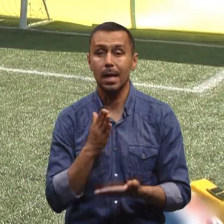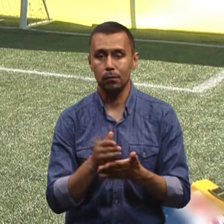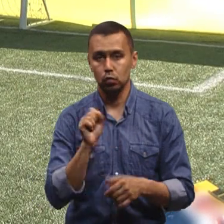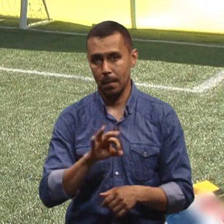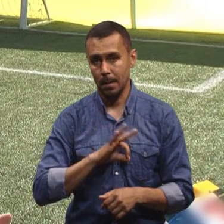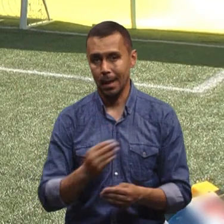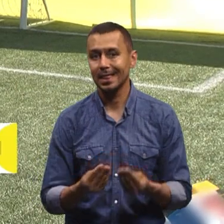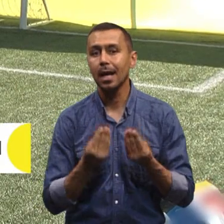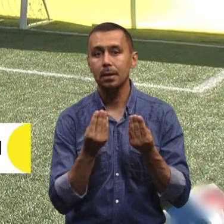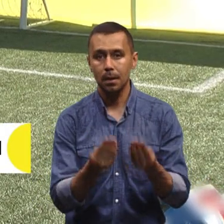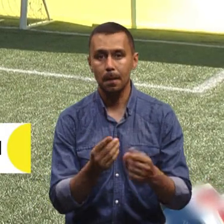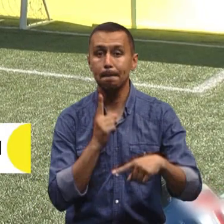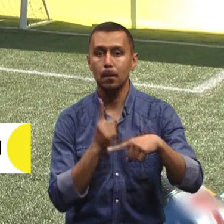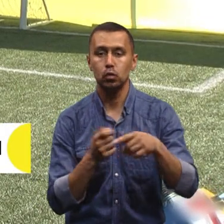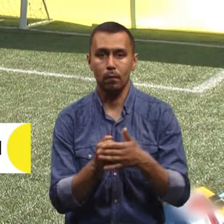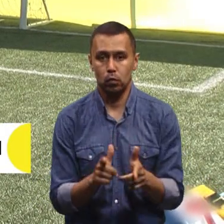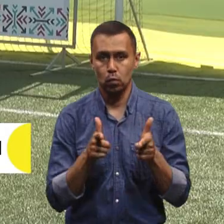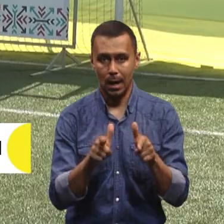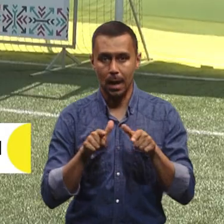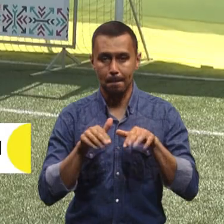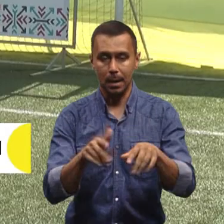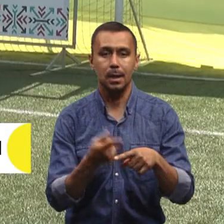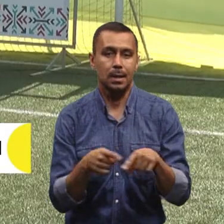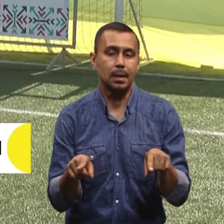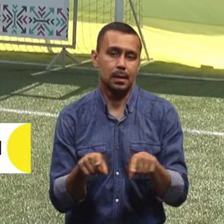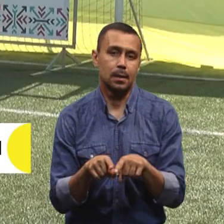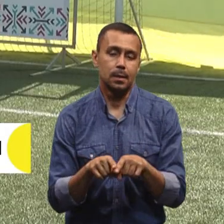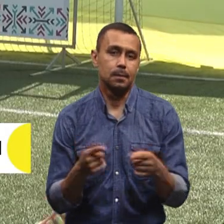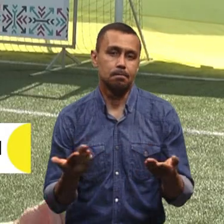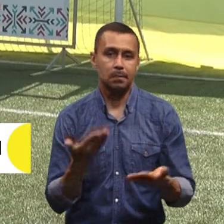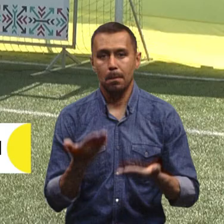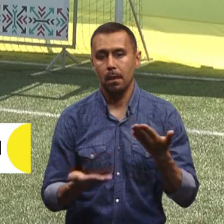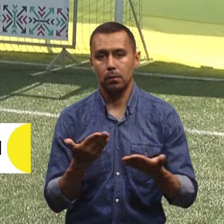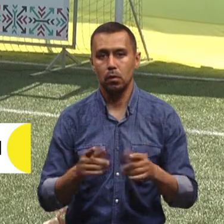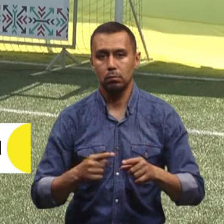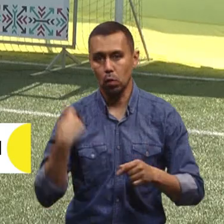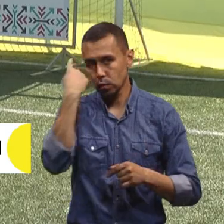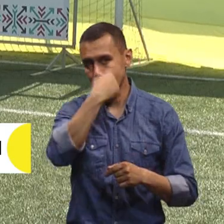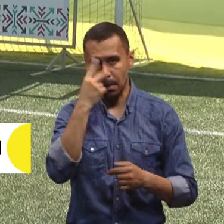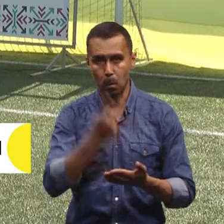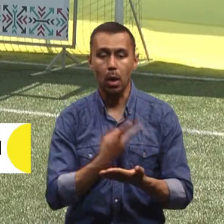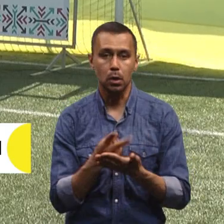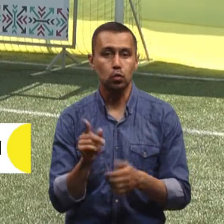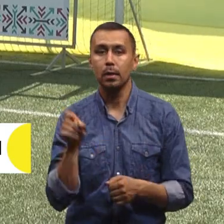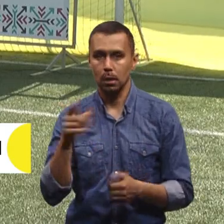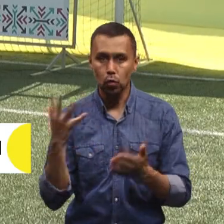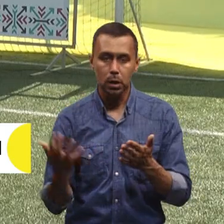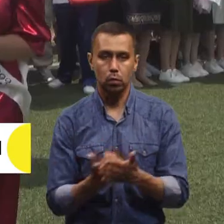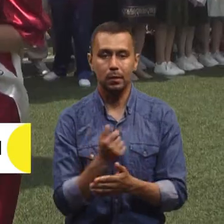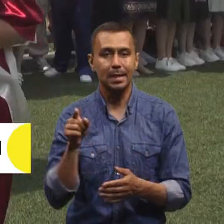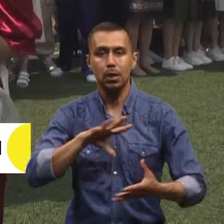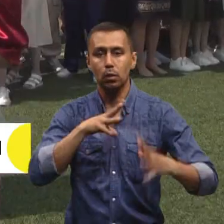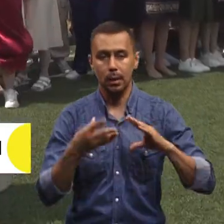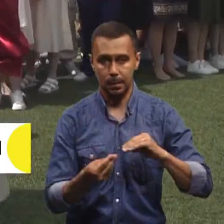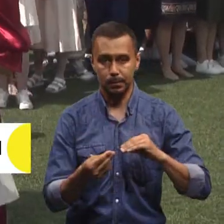золотої медалі дає плюс до вступної кампанії. Це такий, напевно, ще й особистісний показник, що ти досягнув ті